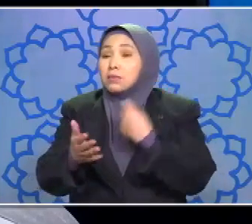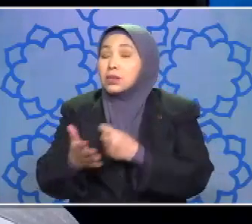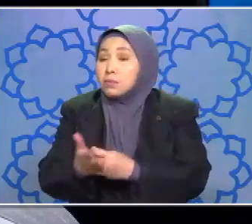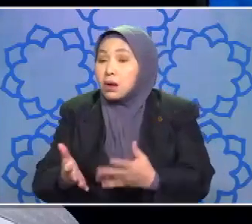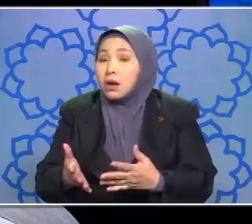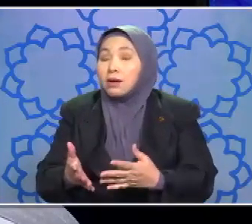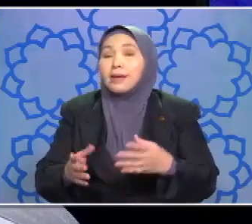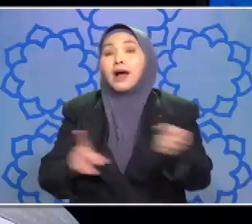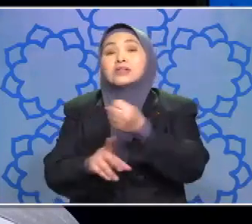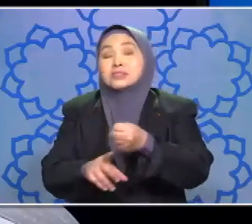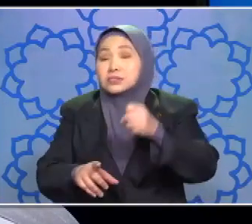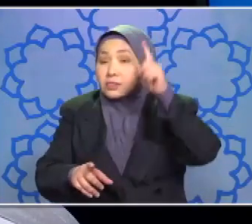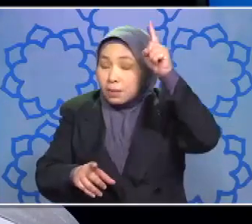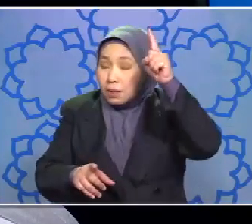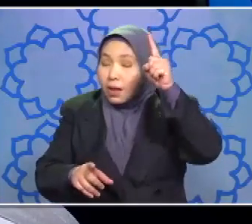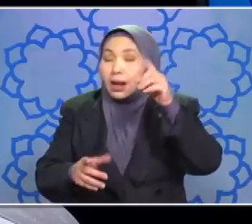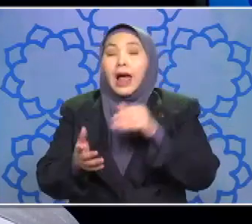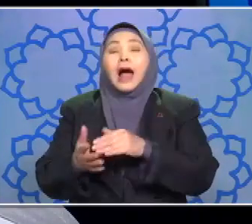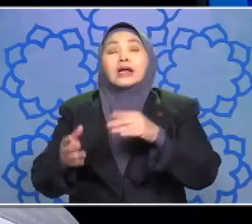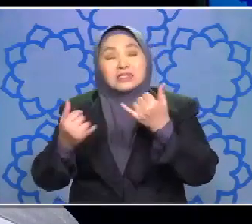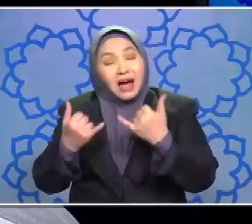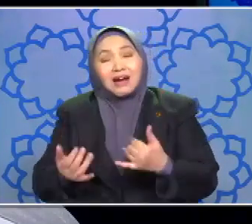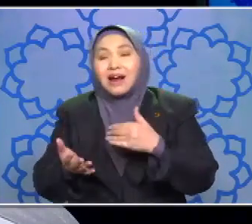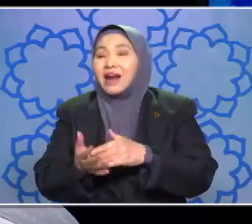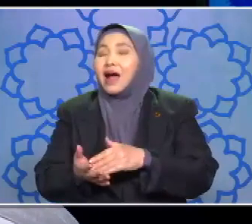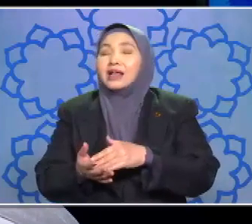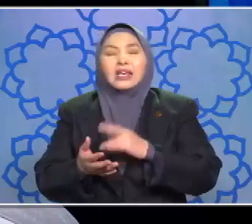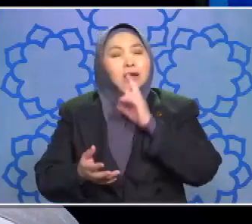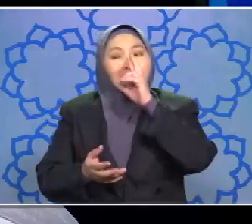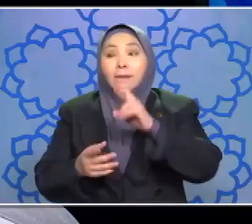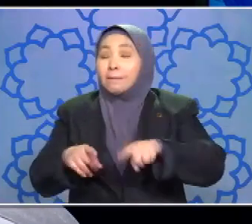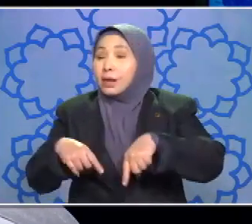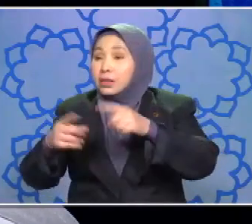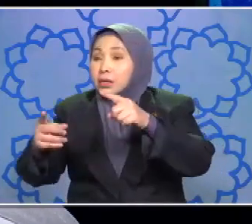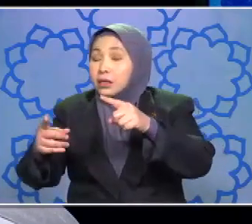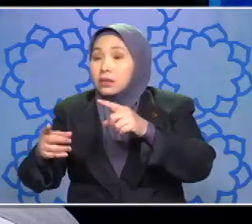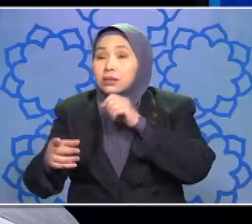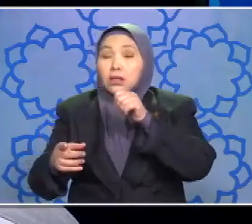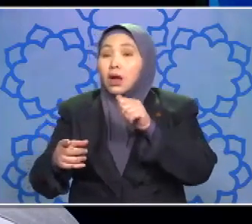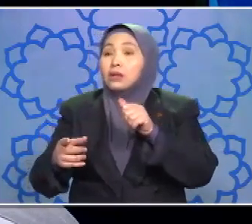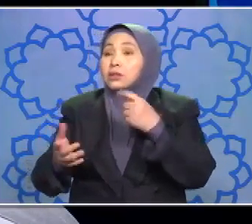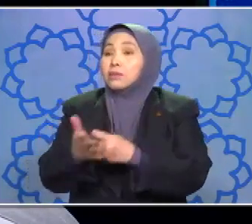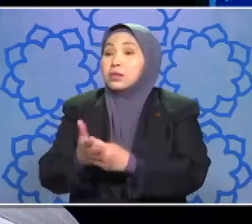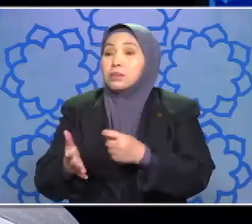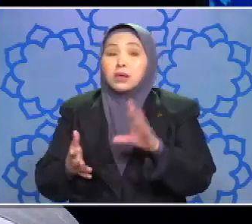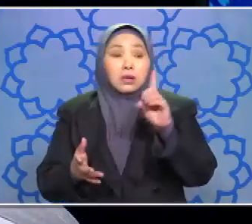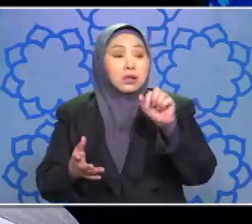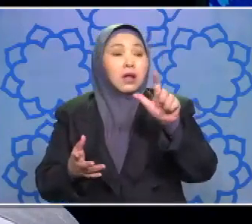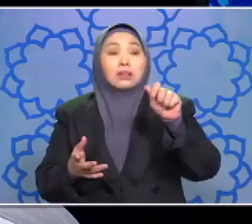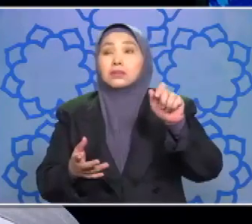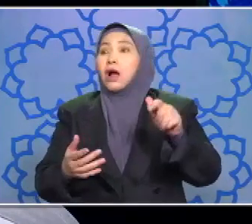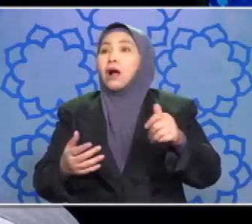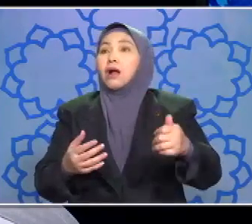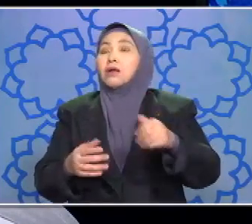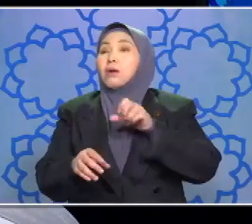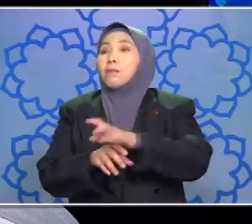begitu? Boleh. Zaman sekarang ini lagi real, ustaz, ya. Boleh saja orang tu pergi saja tak semena-mena, Delta, kan? Okey, pergi